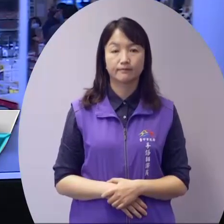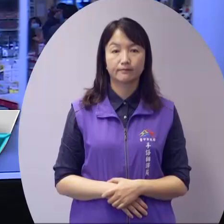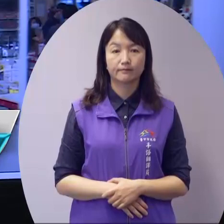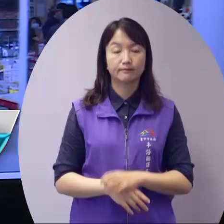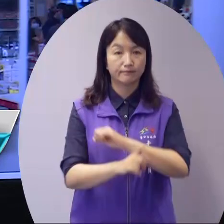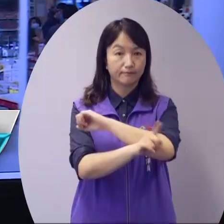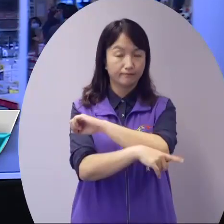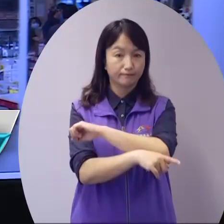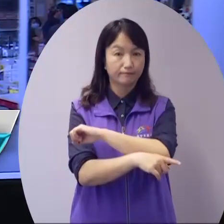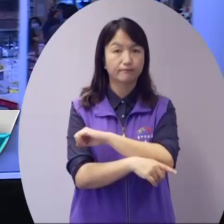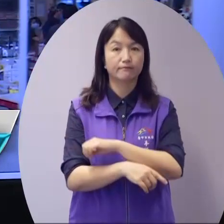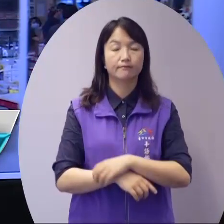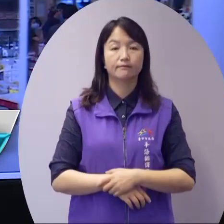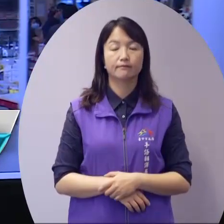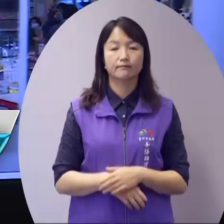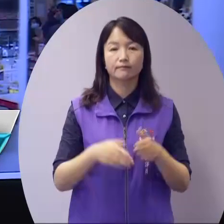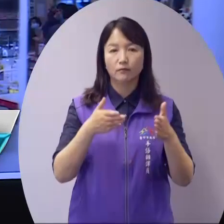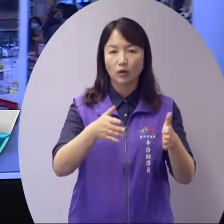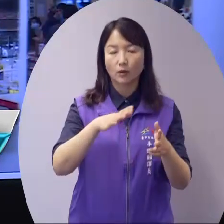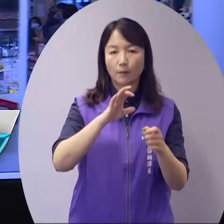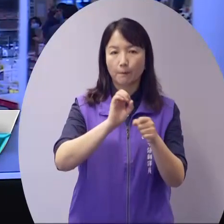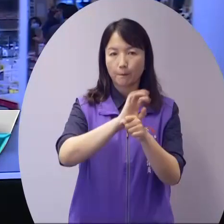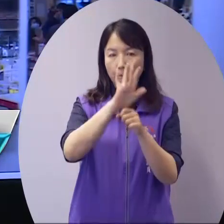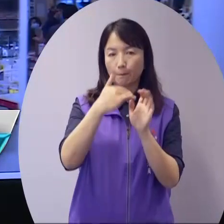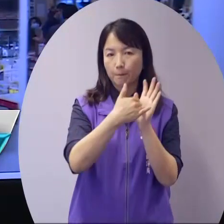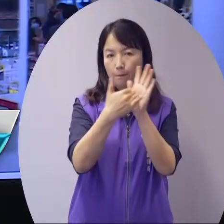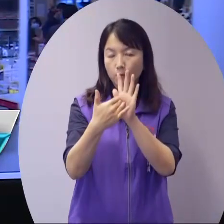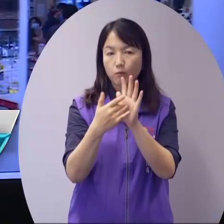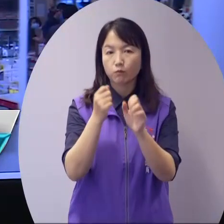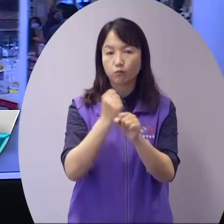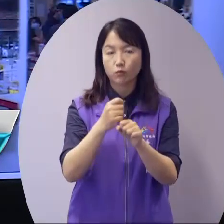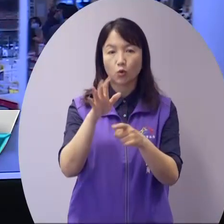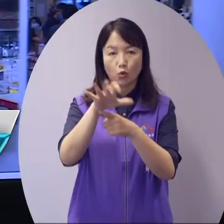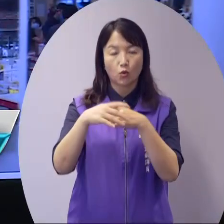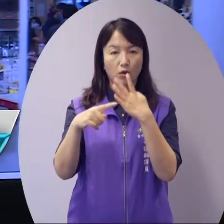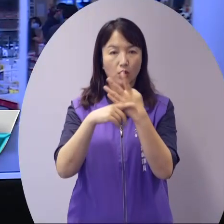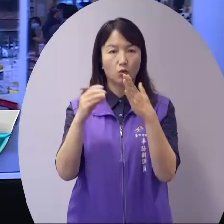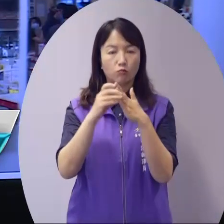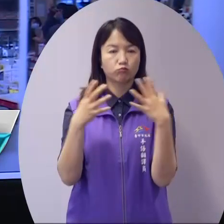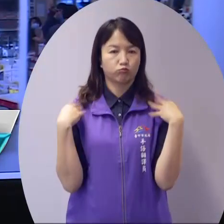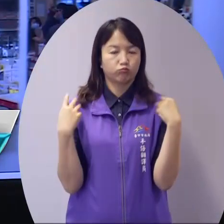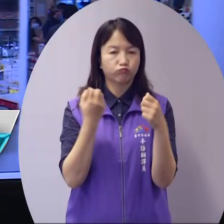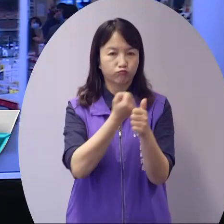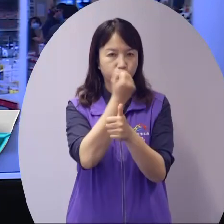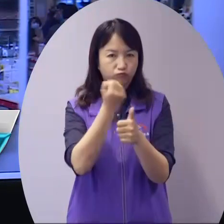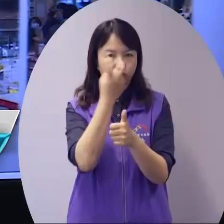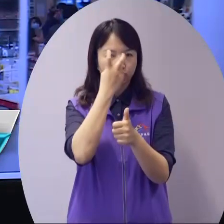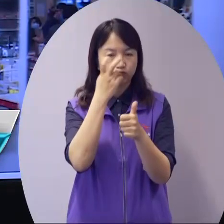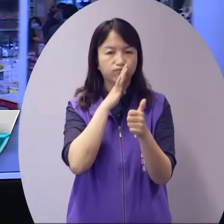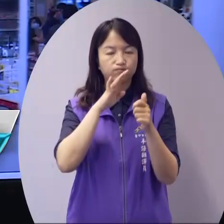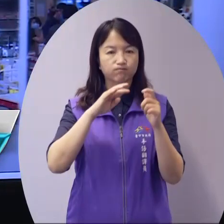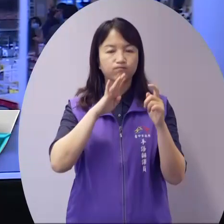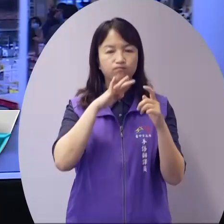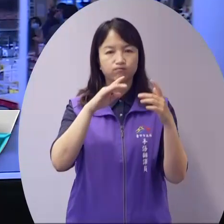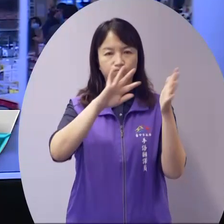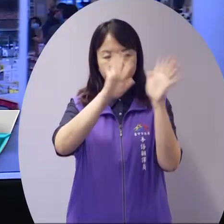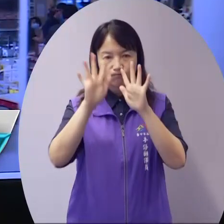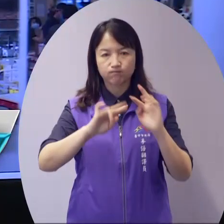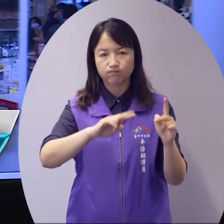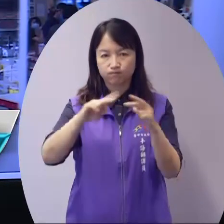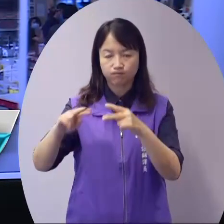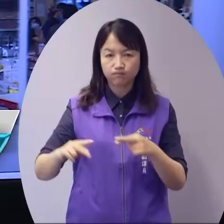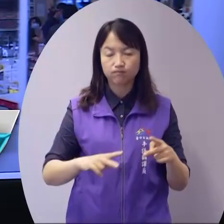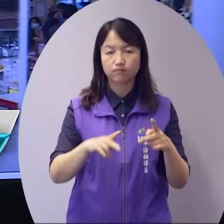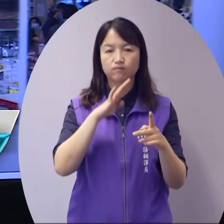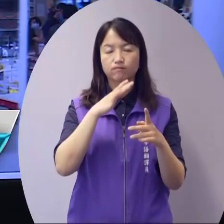好，最后建议对防疫作为部分，农业局会持续监控并滚动的检讨，